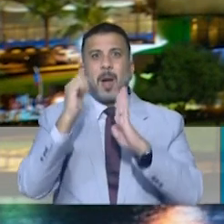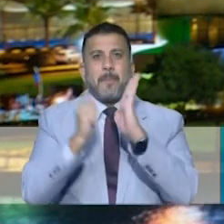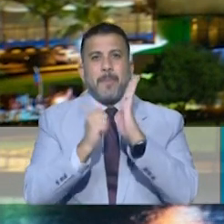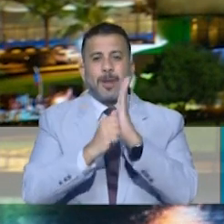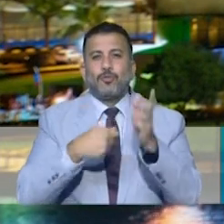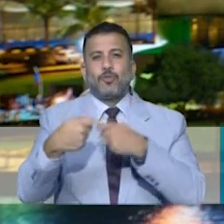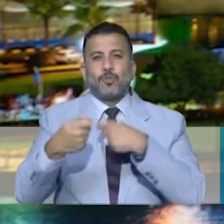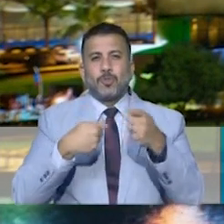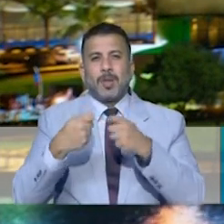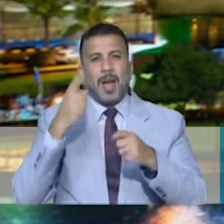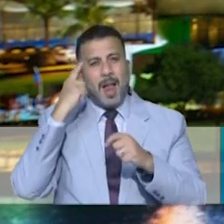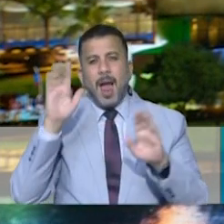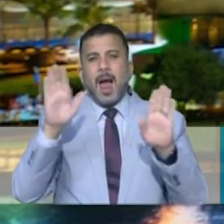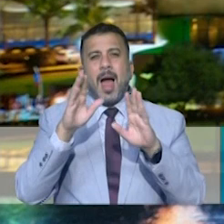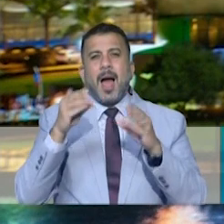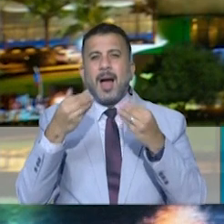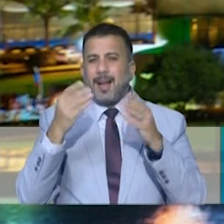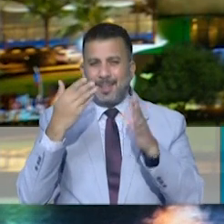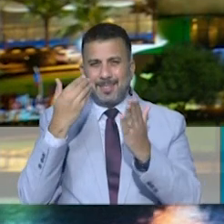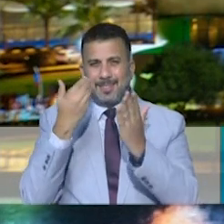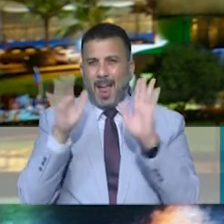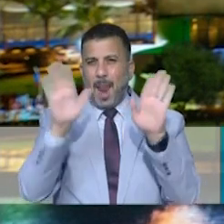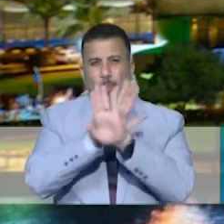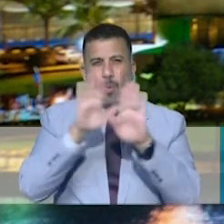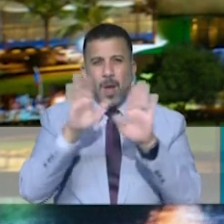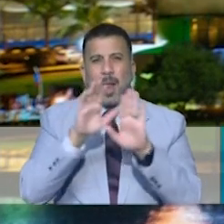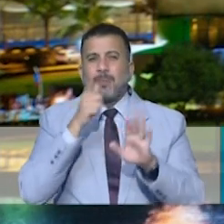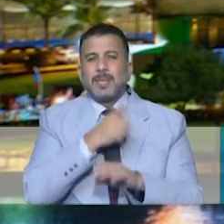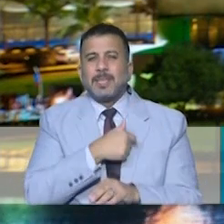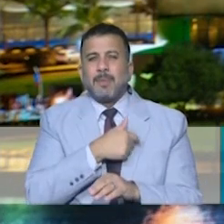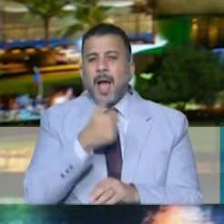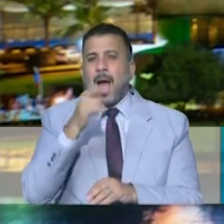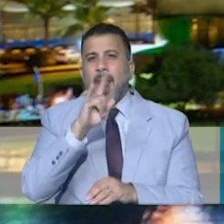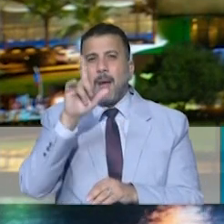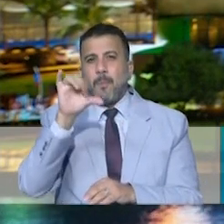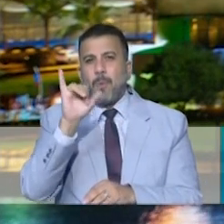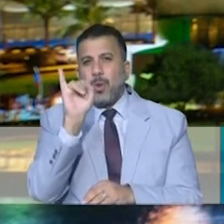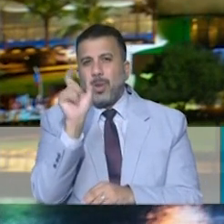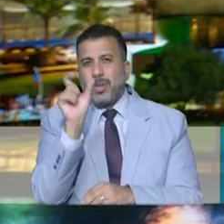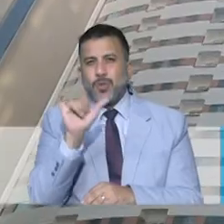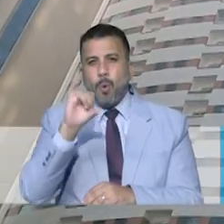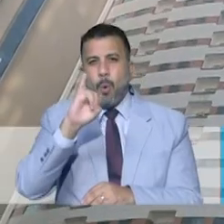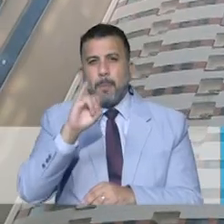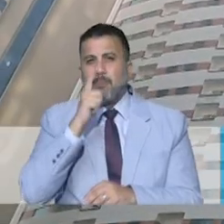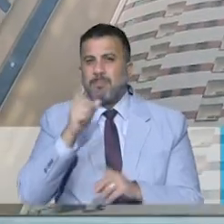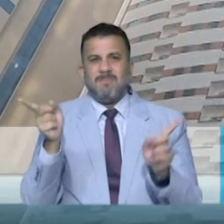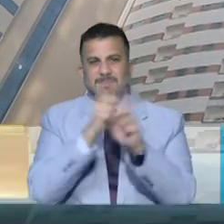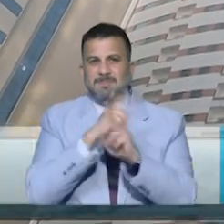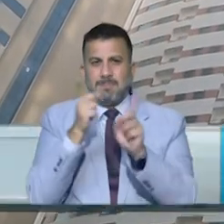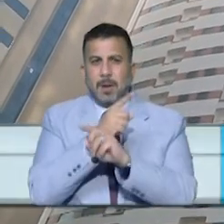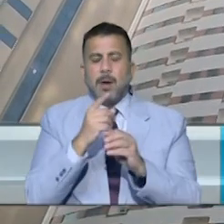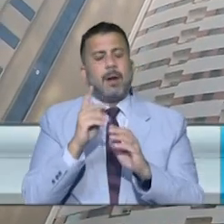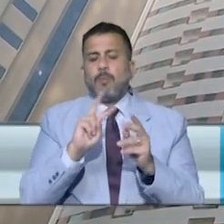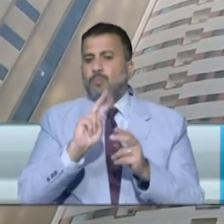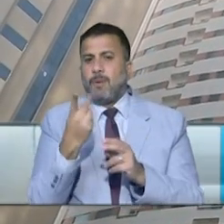والتجاريه بازاله الواح الالمنيوم من 40 برجا والبدء الفوري في عمليه الاستبدال وتركيب مواد